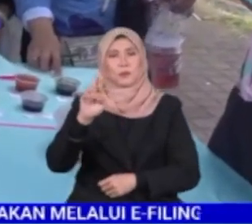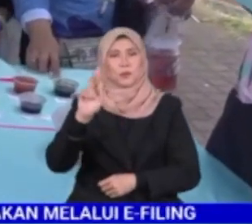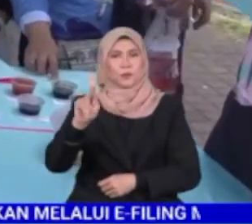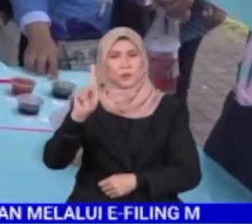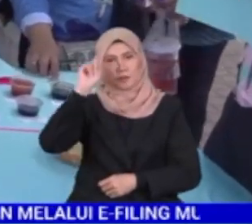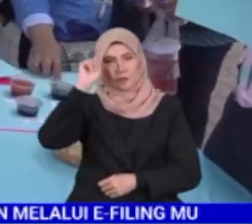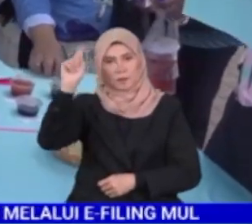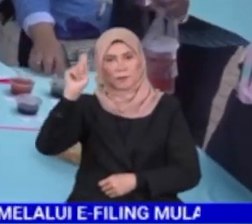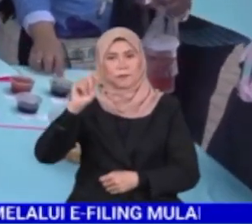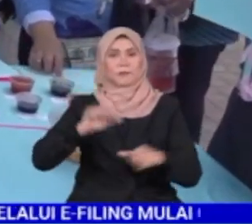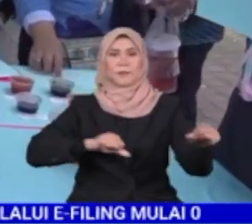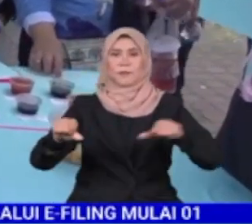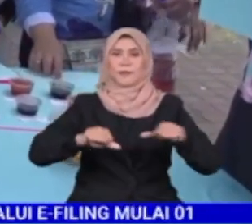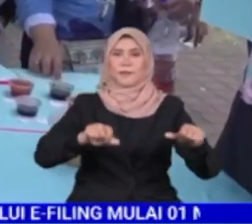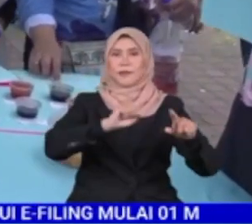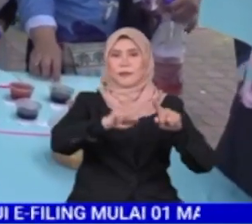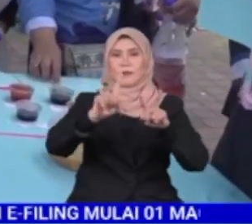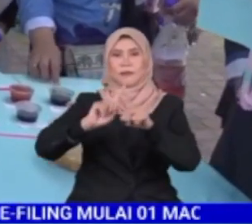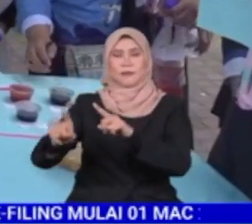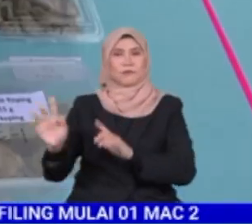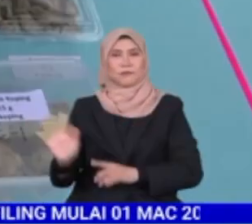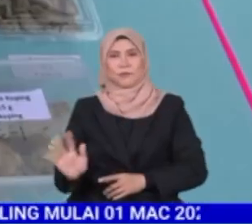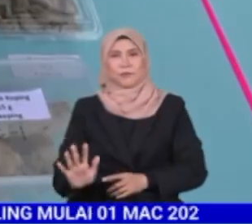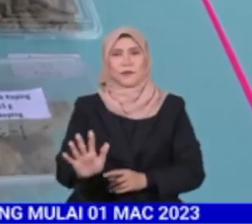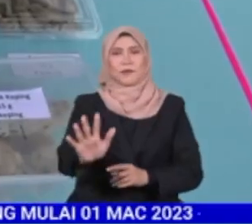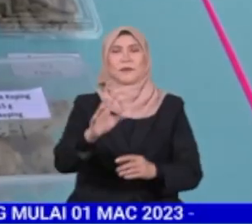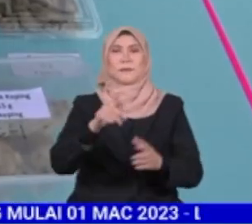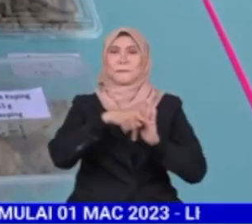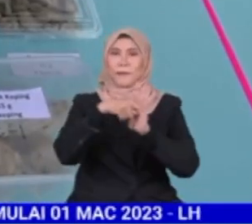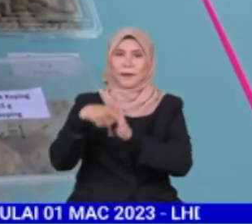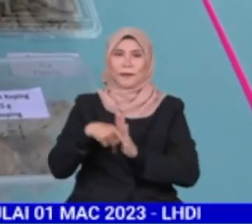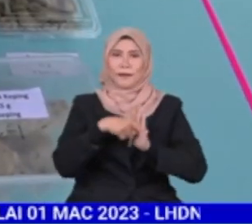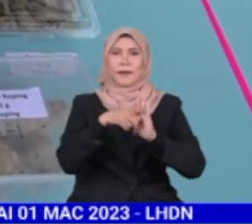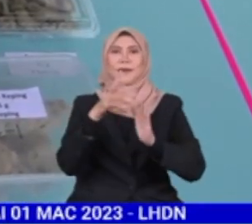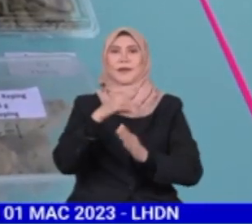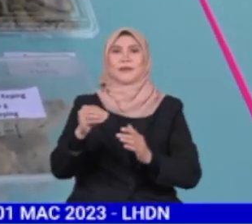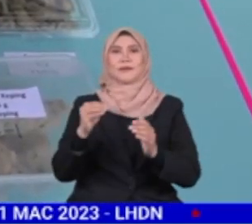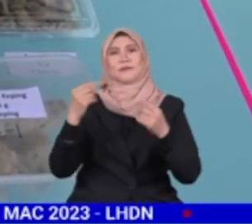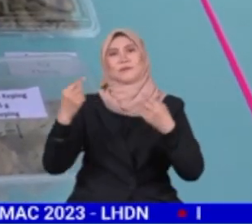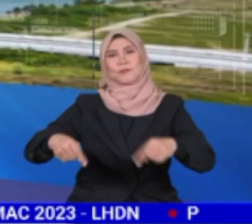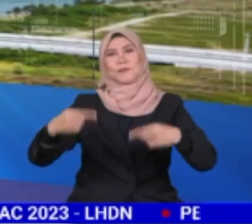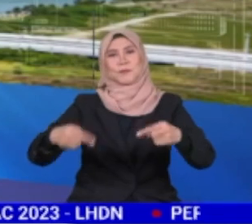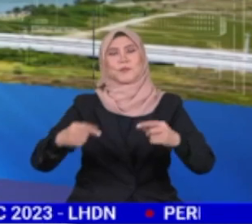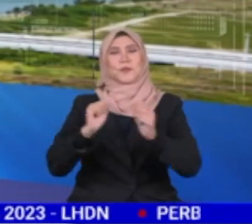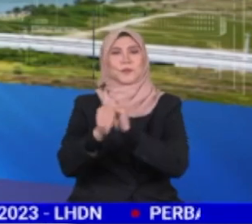activity menarik diadakan termasuk funlan pameran serta sukaneka